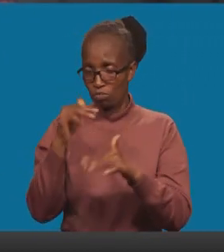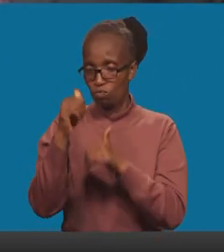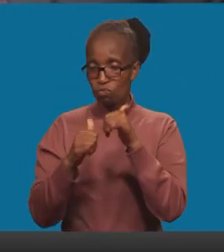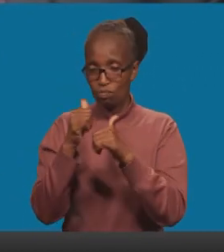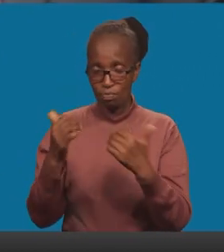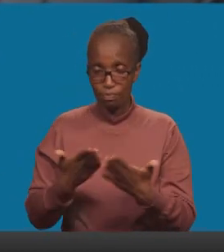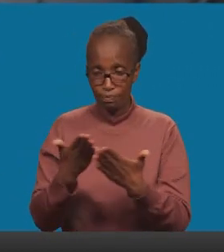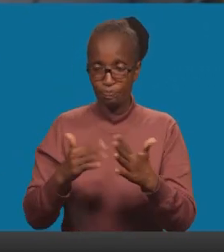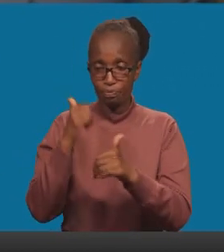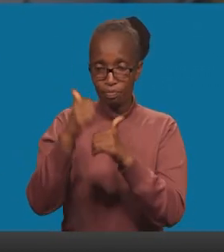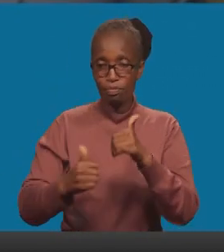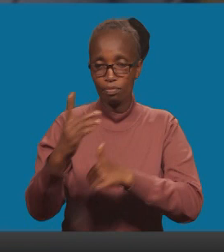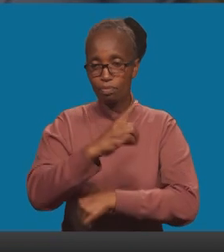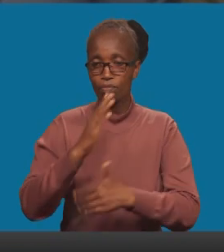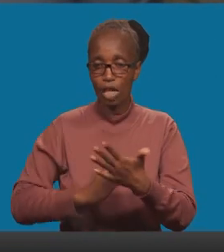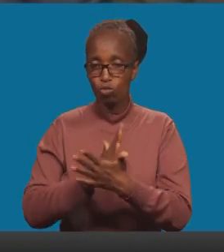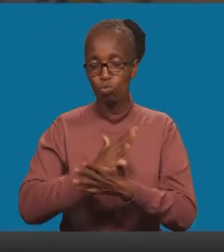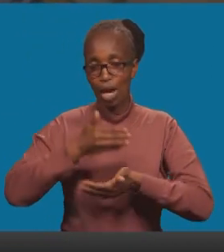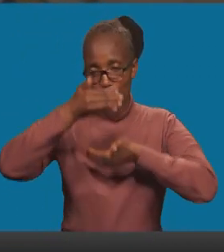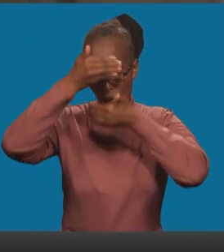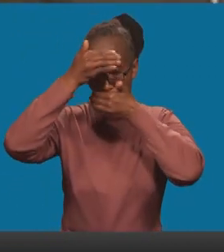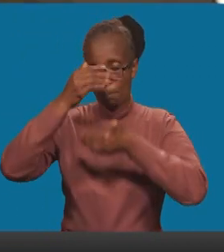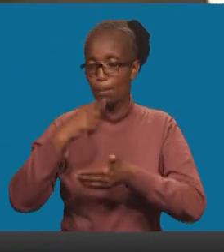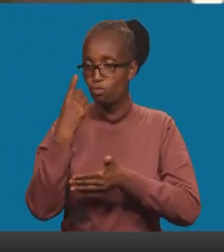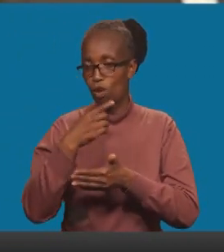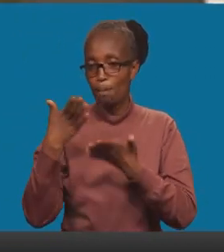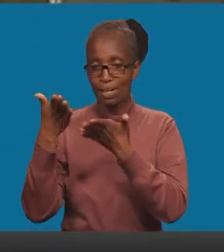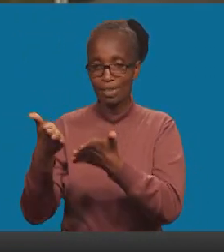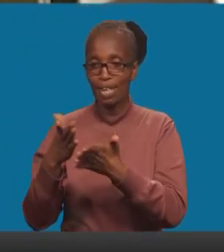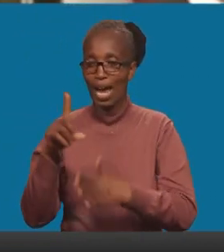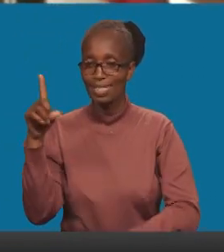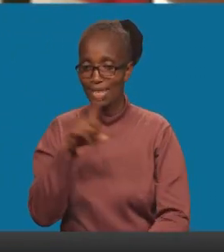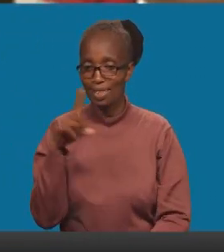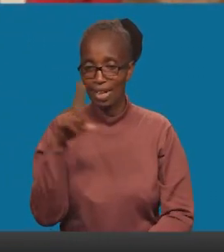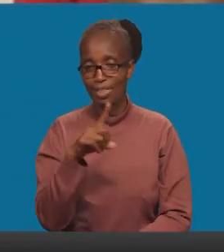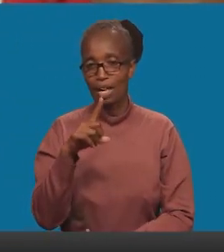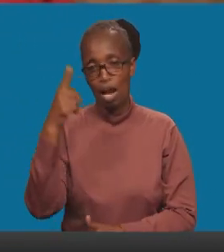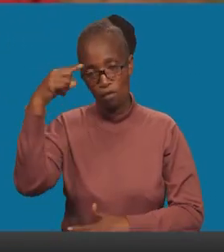ya mara kwa mara kutoka kwa wanamgambo wa Al-Shabaab ambao walikuwa tishio kwa